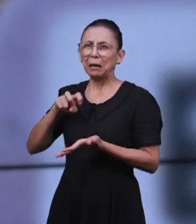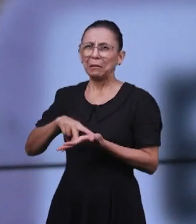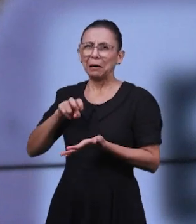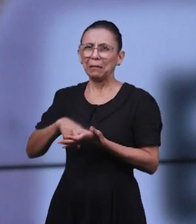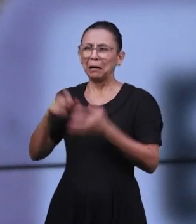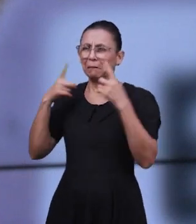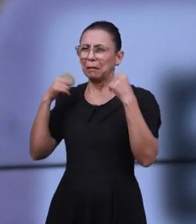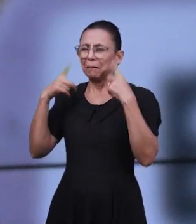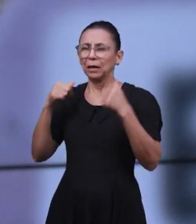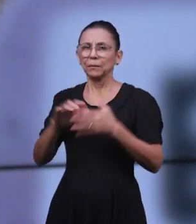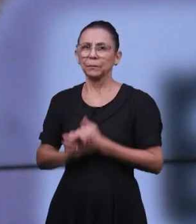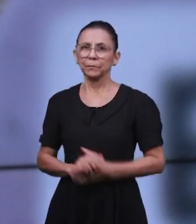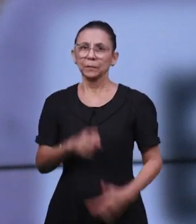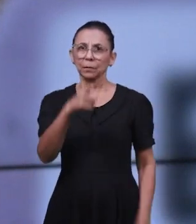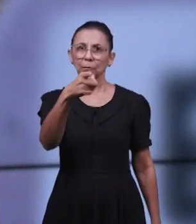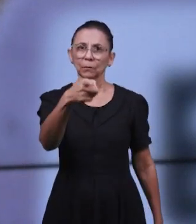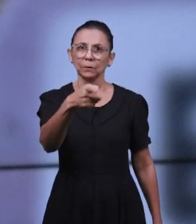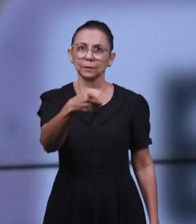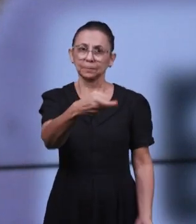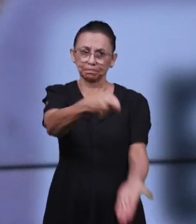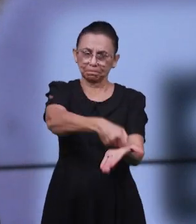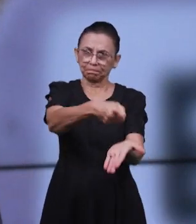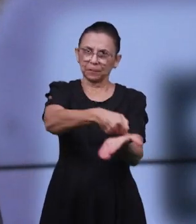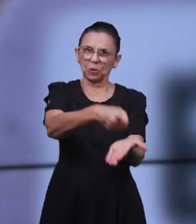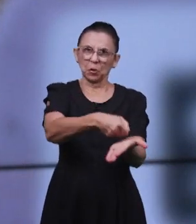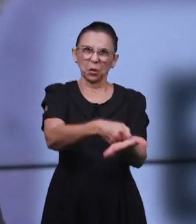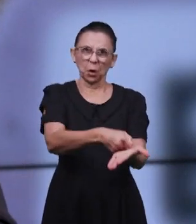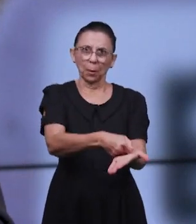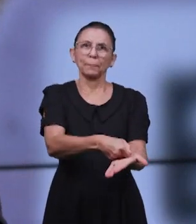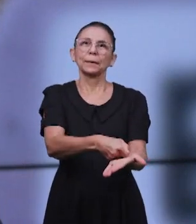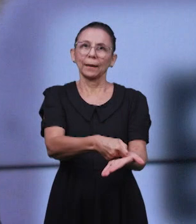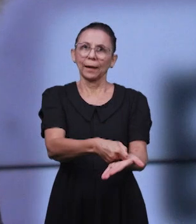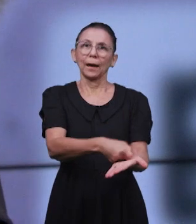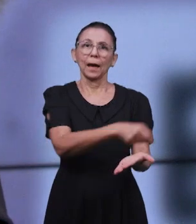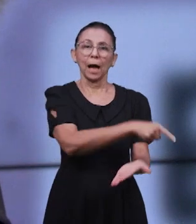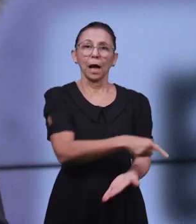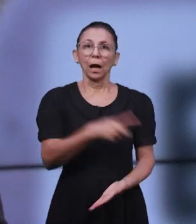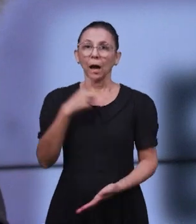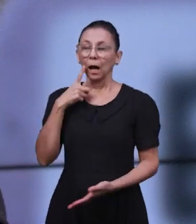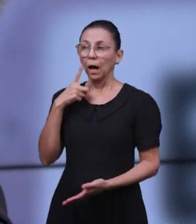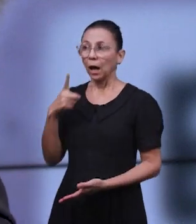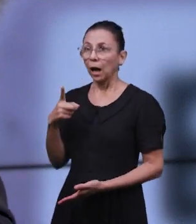parents, vous persistez